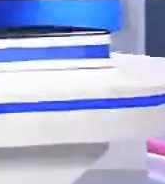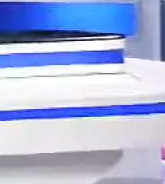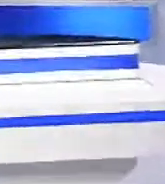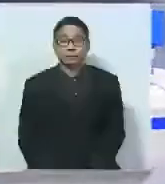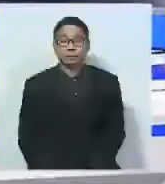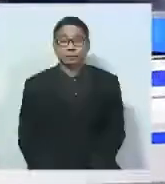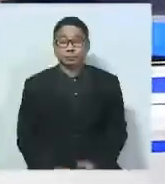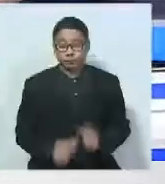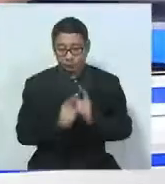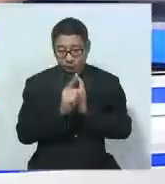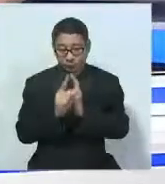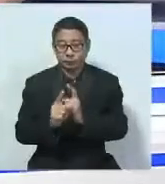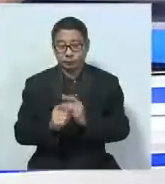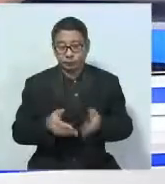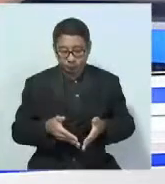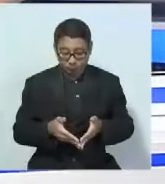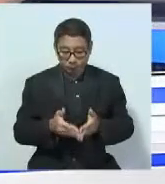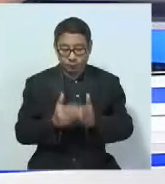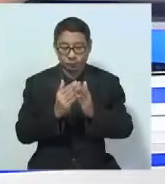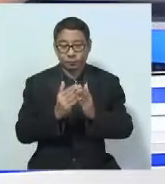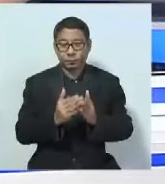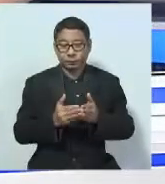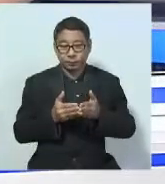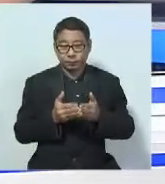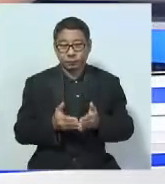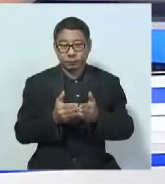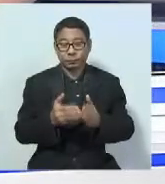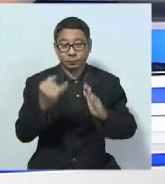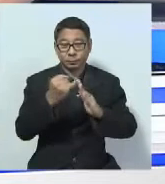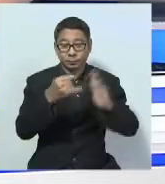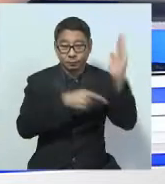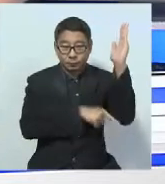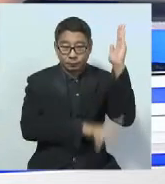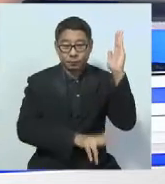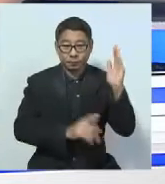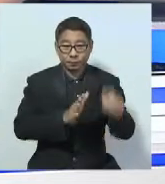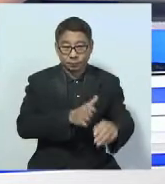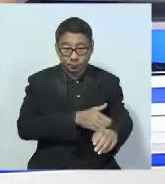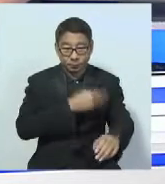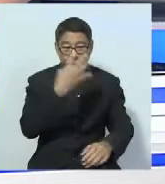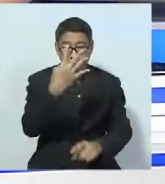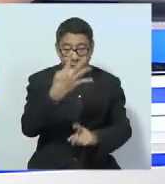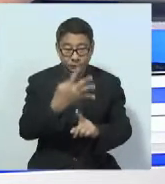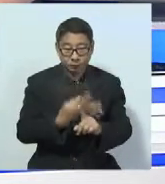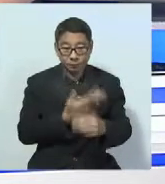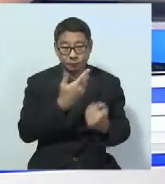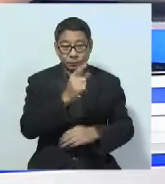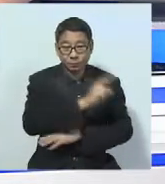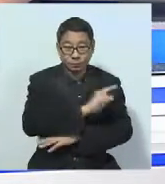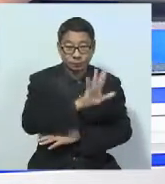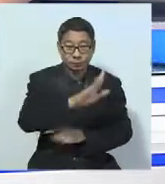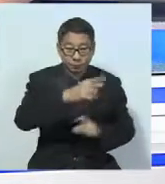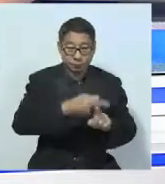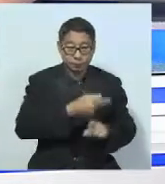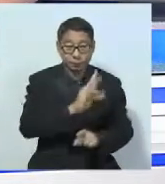มาติดตามปฏิบัติการกู้เรือฟินิกซ์ล่มใกล้เกาะเฮตำบลราวัยอำเภอเมืองนาน4เดือนแล้วนะคะตั้งแต่เมื่อวันที่5กรกฎาคม